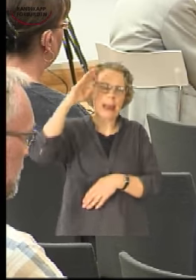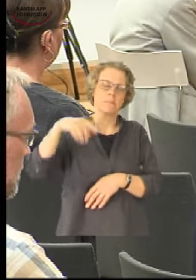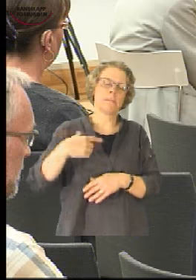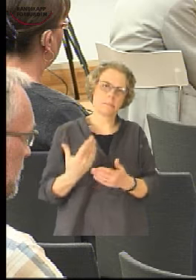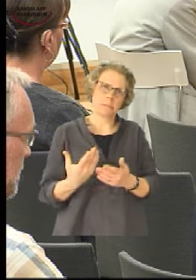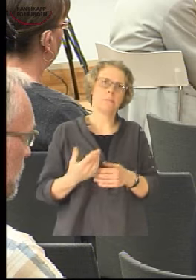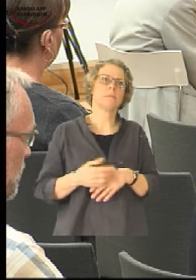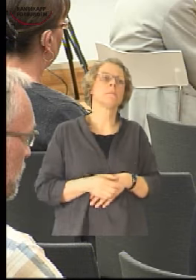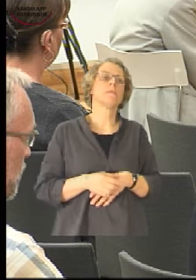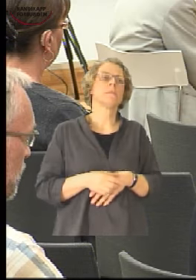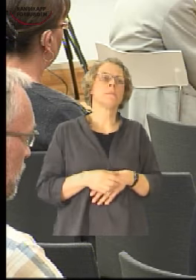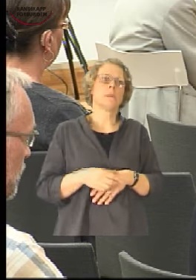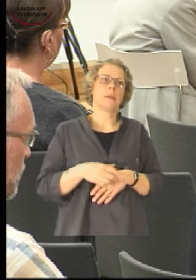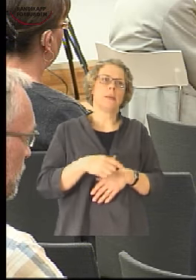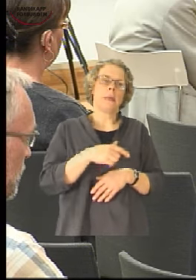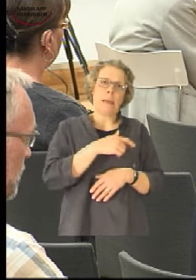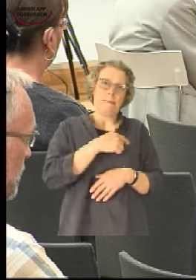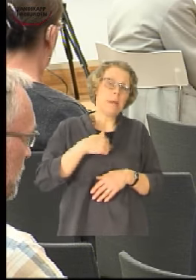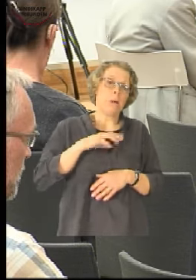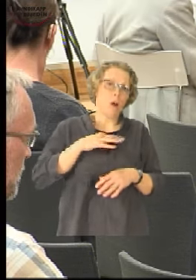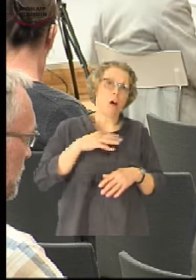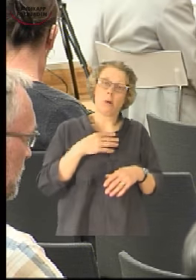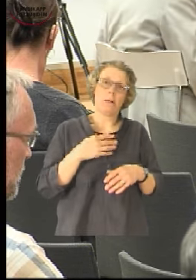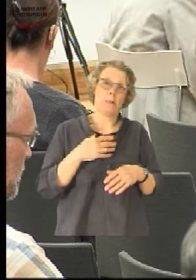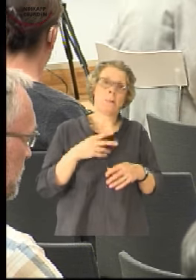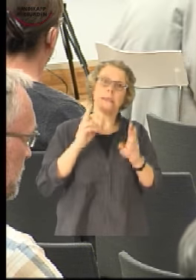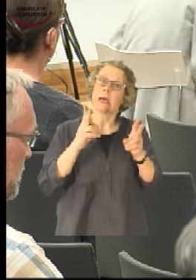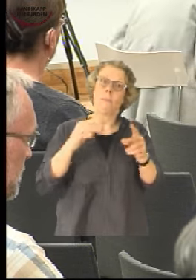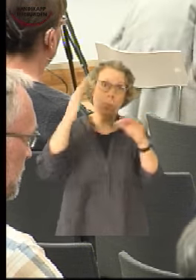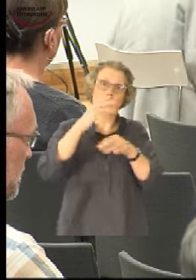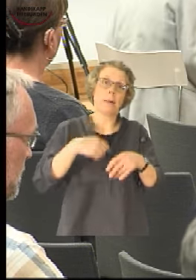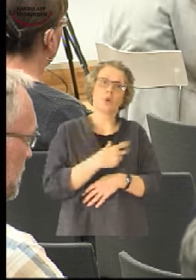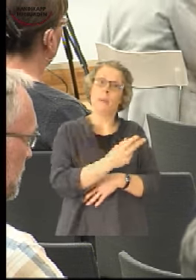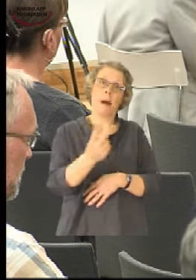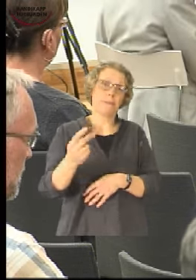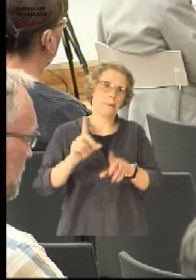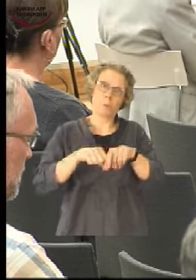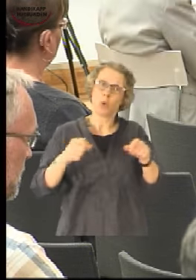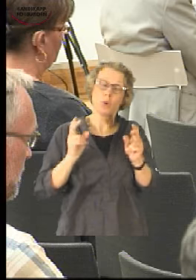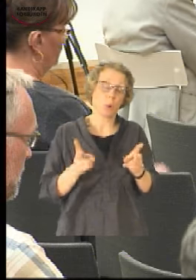att den delar vi med många andra förbund. Att